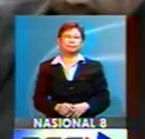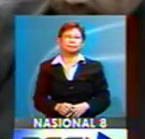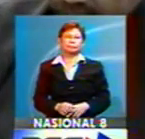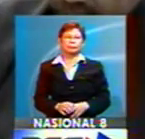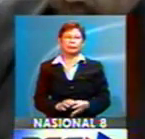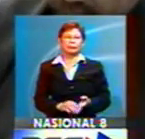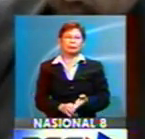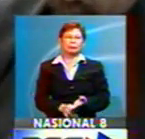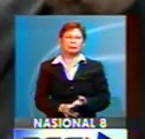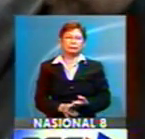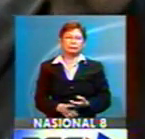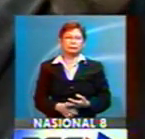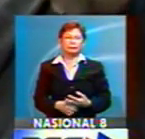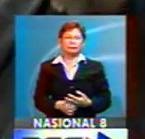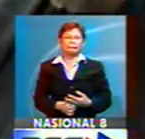direncang buat jangka